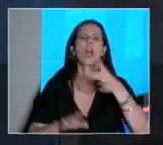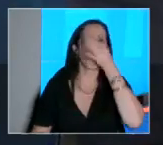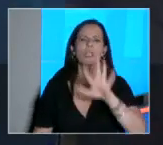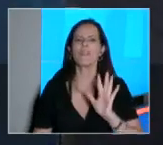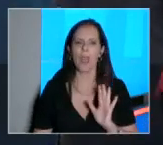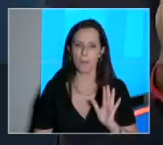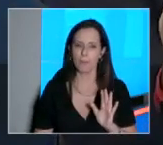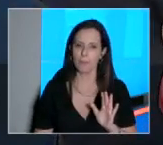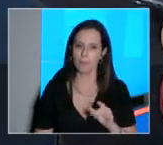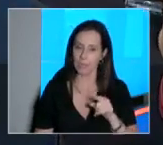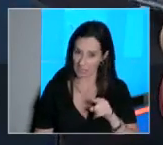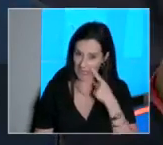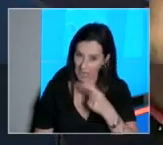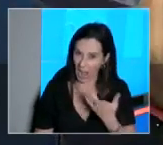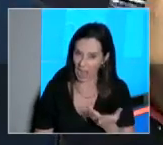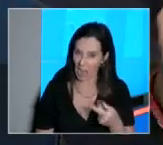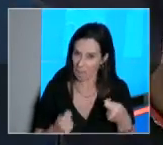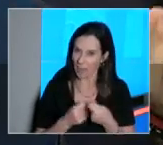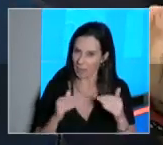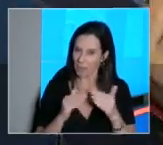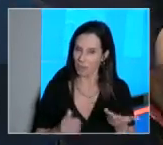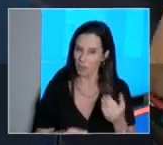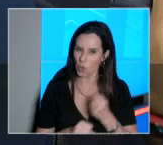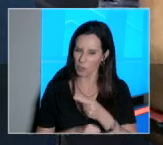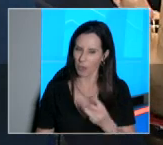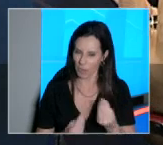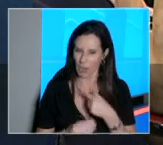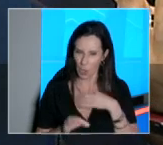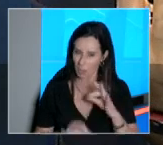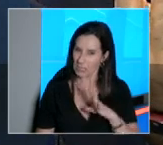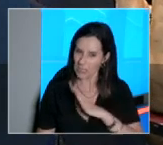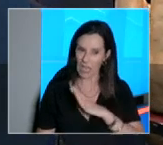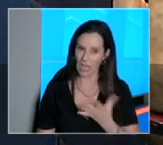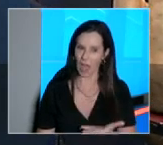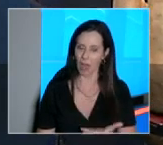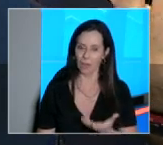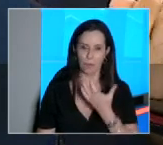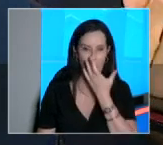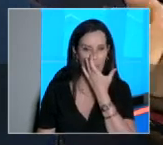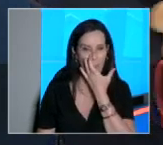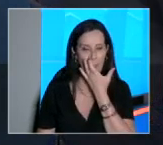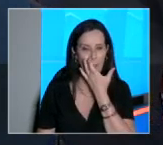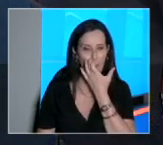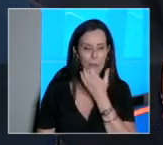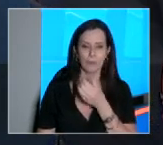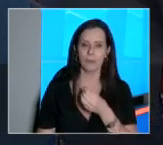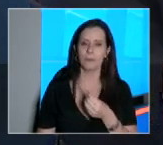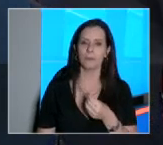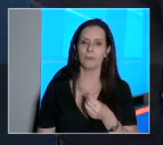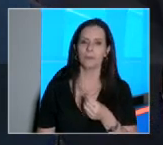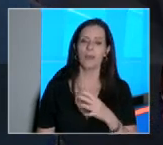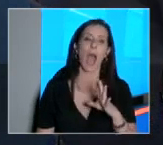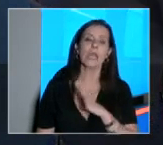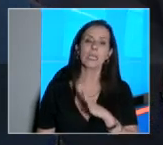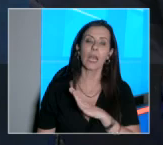את הארץ. זה נראה לך לעניין כשמישהו עושה כזה ספין, אנחנו באמת בסכנה כזו? תשמע,